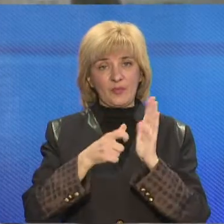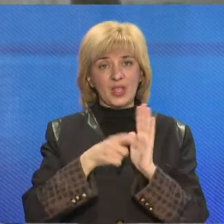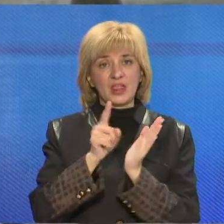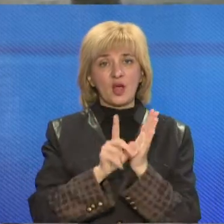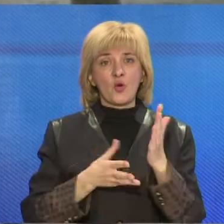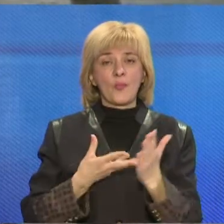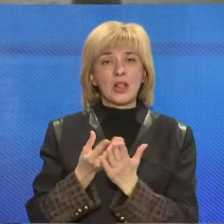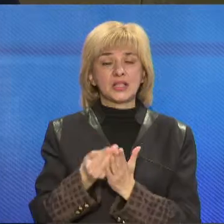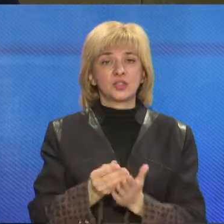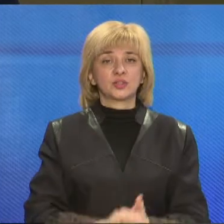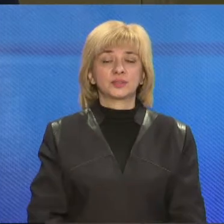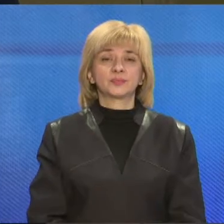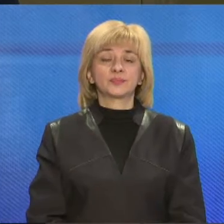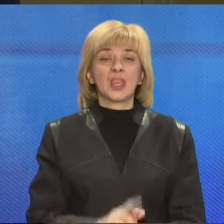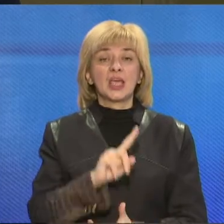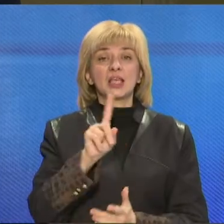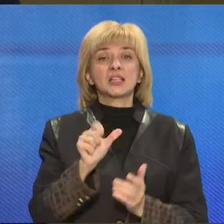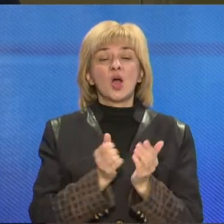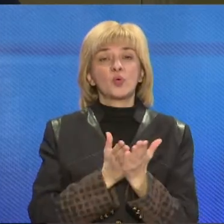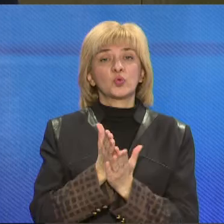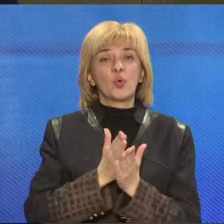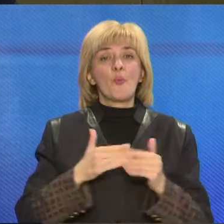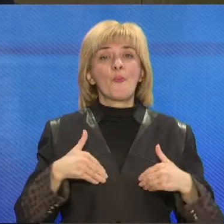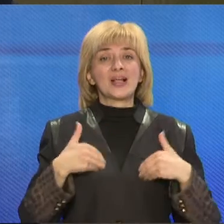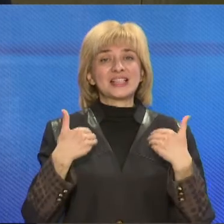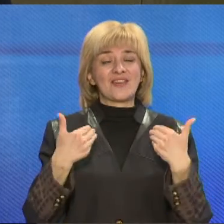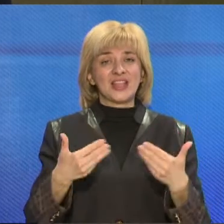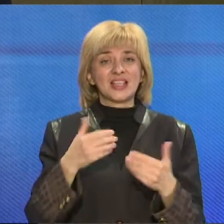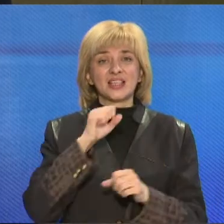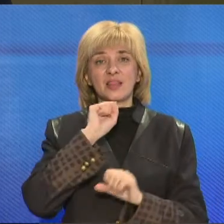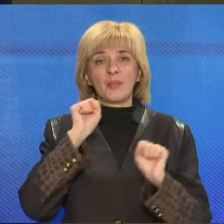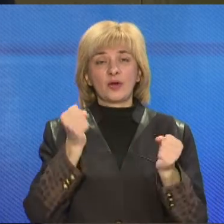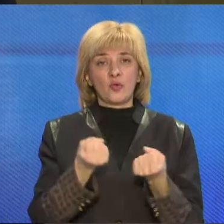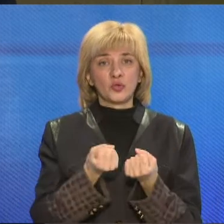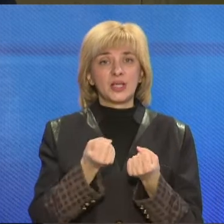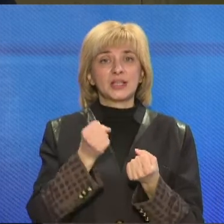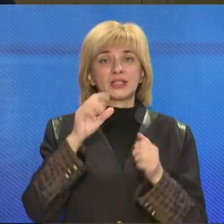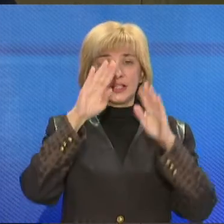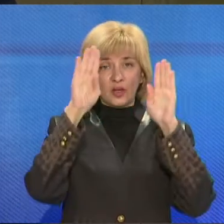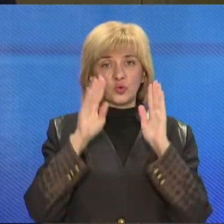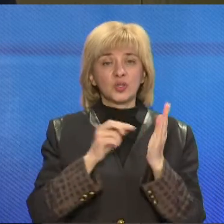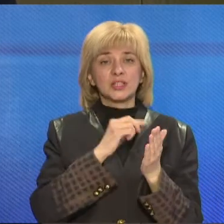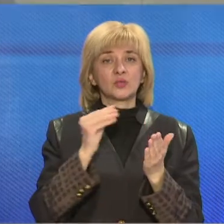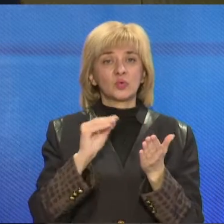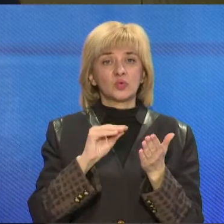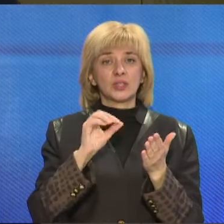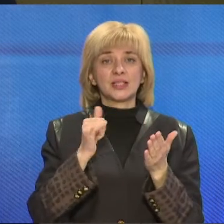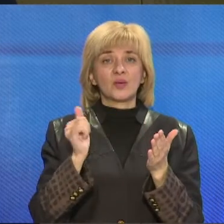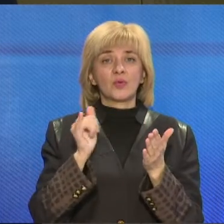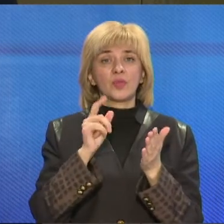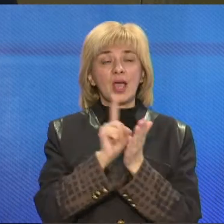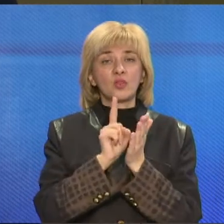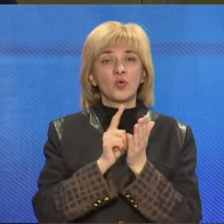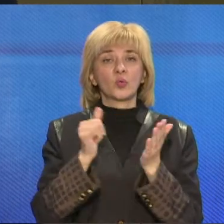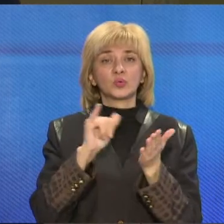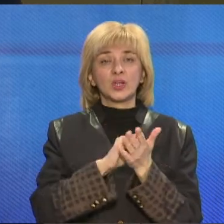податкоплательщика. За услуги поздравления Деда Мороза и Снегурочки ставка налога в городе Гродно установлена 110 рублей. Если говорить